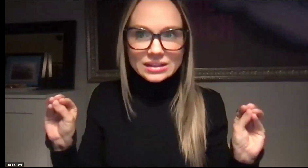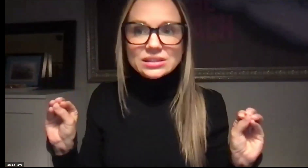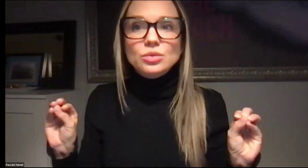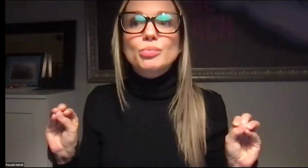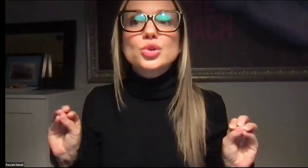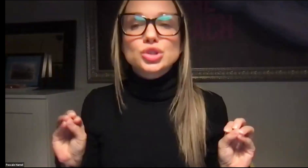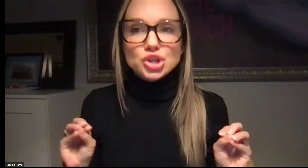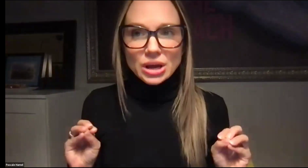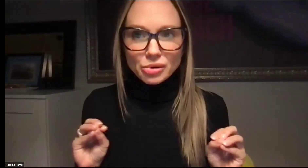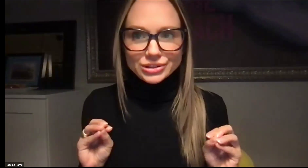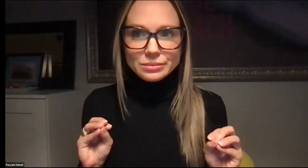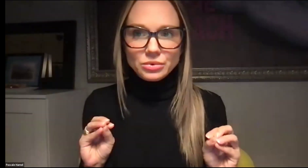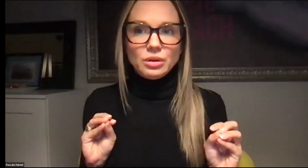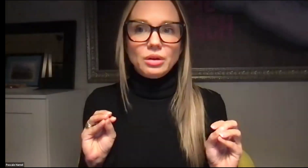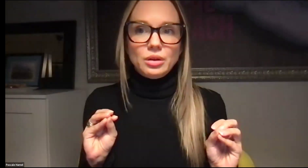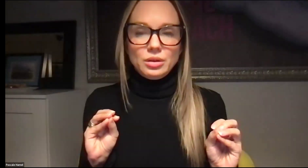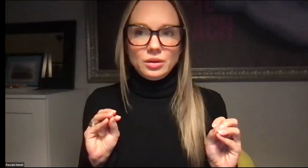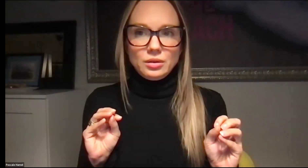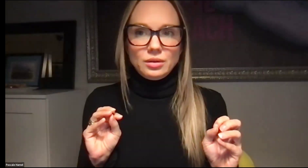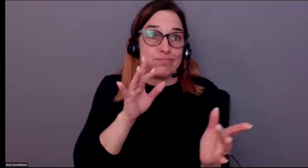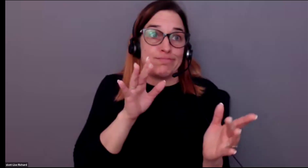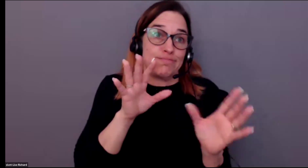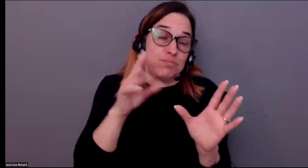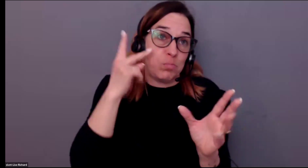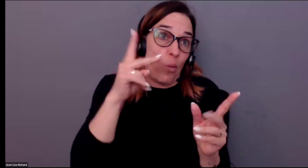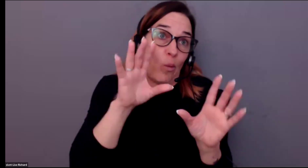essaient que ça fasse au plus de gens possible.